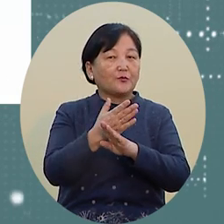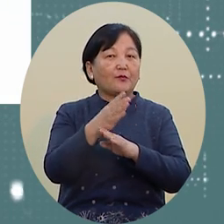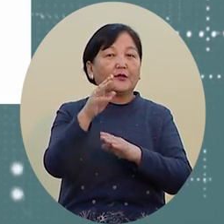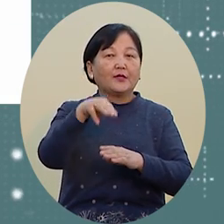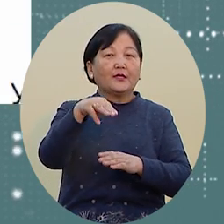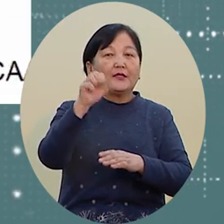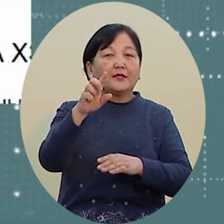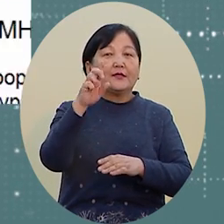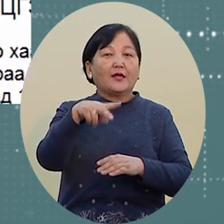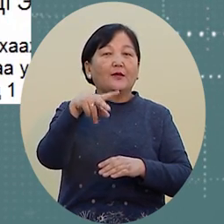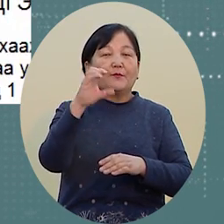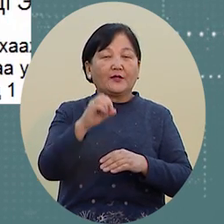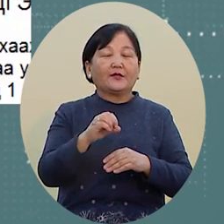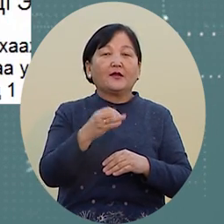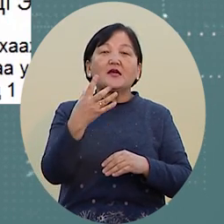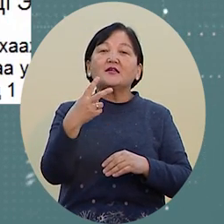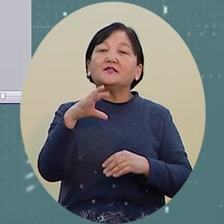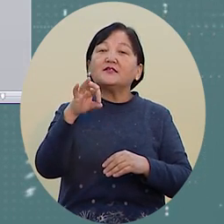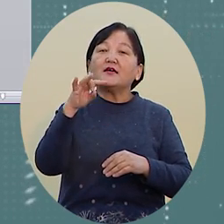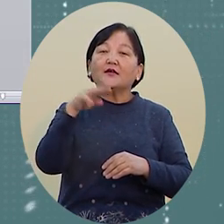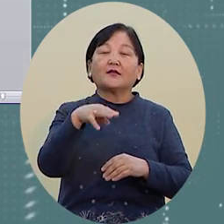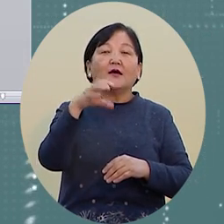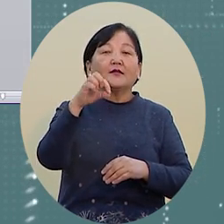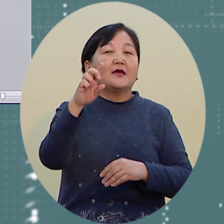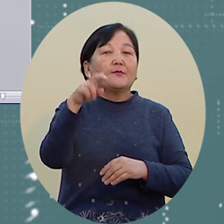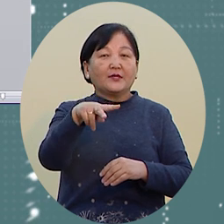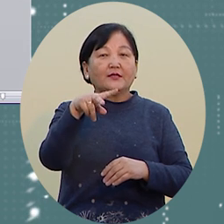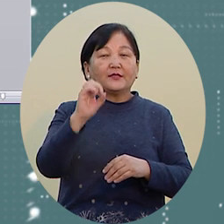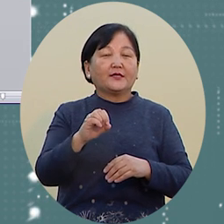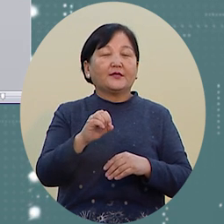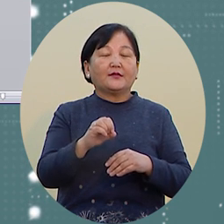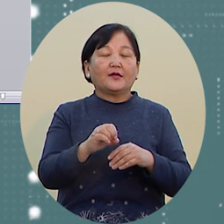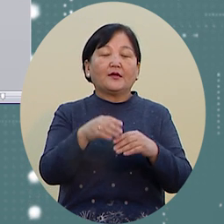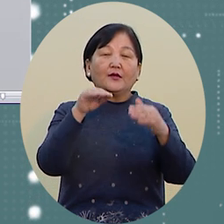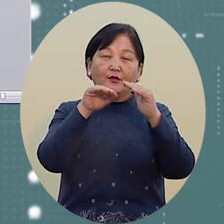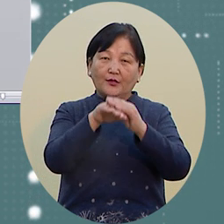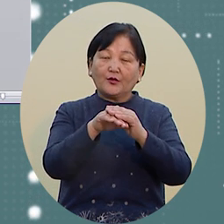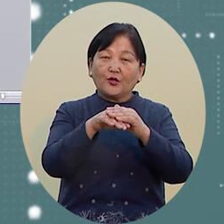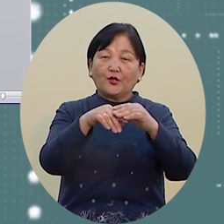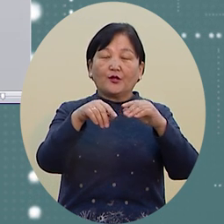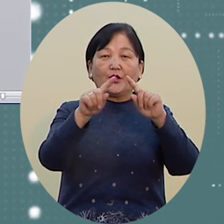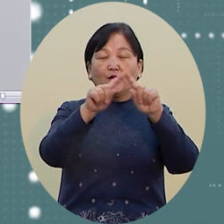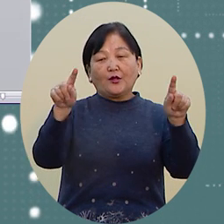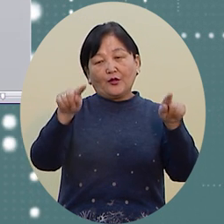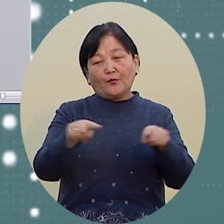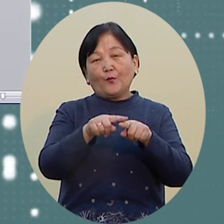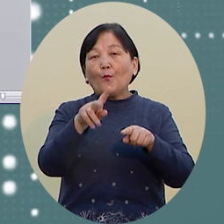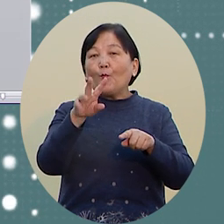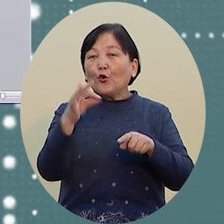table-ийн insert table гэдэг командыг сонгоод за тэгээд мөр багн дээрээ